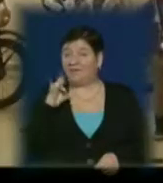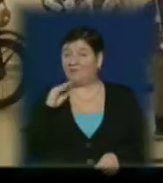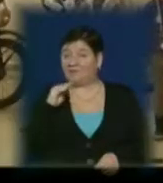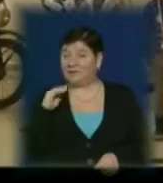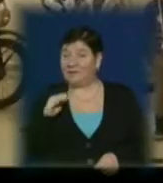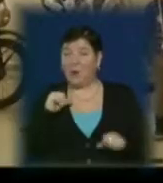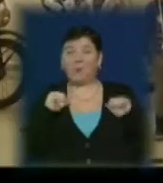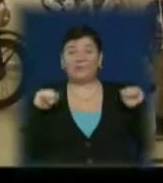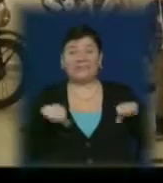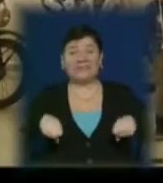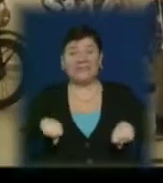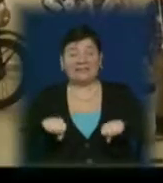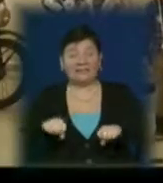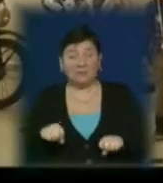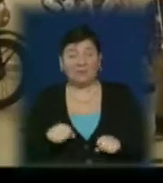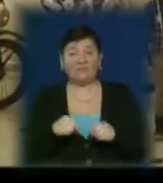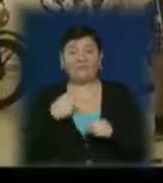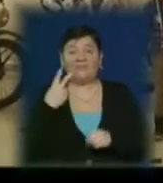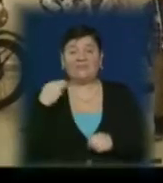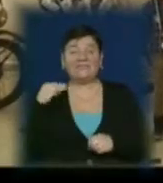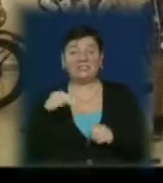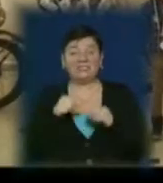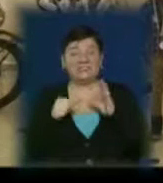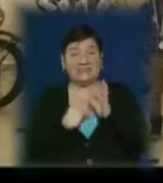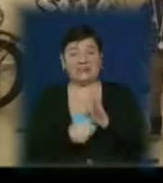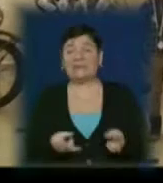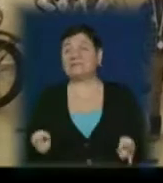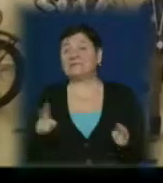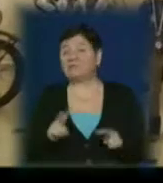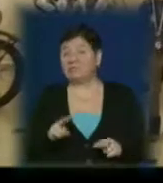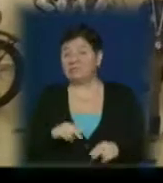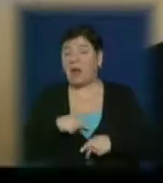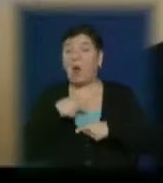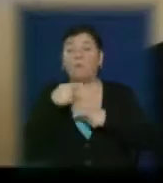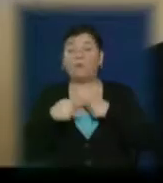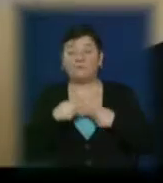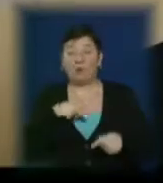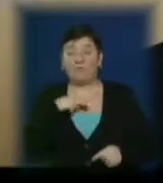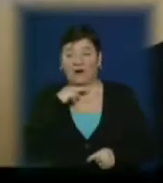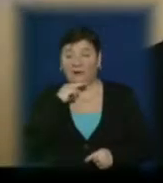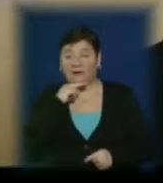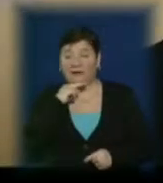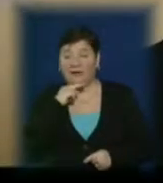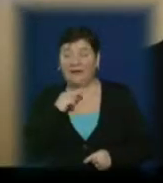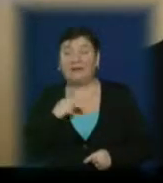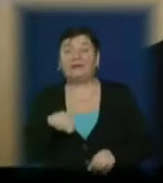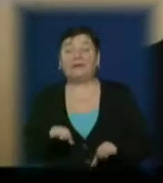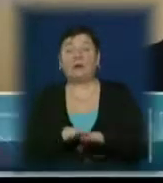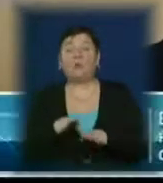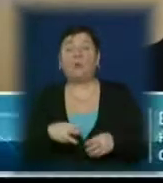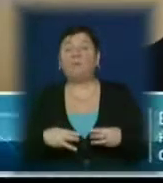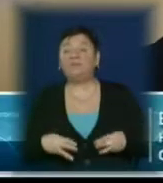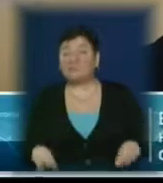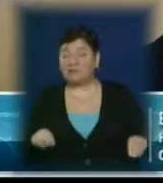мотоциклетний спорт у 2016-му також не залишиться поза увагою влади. По профільному наказу по Міністерству молоді